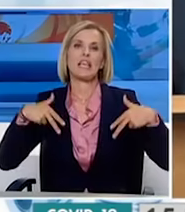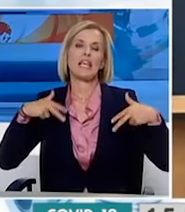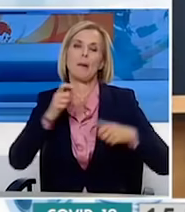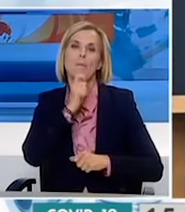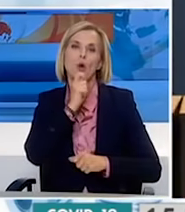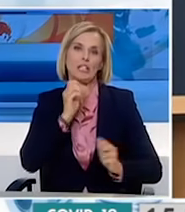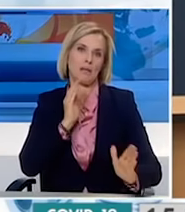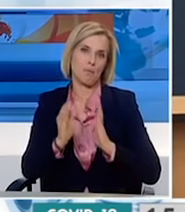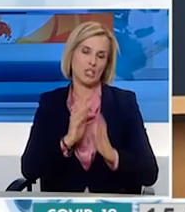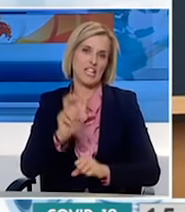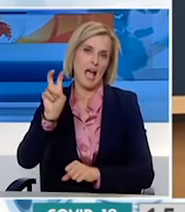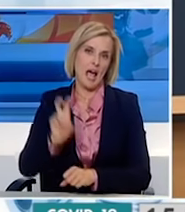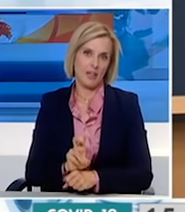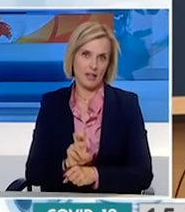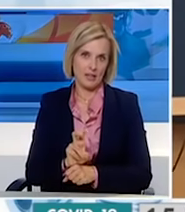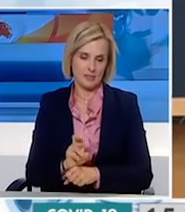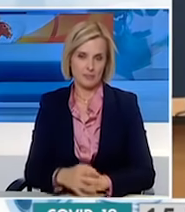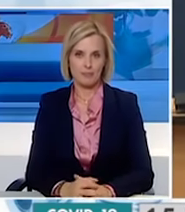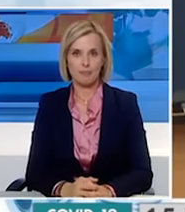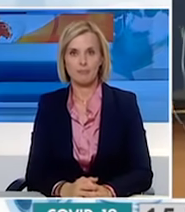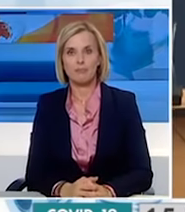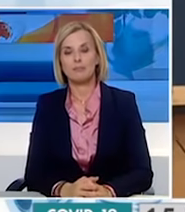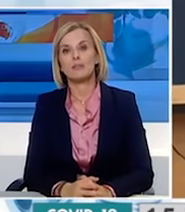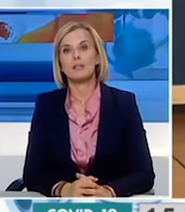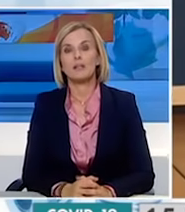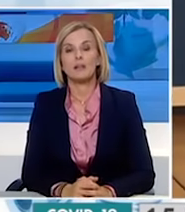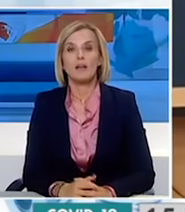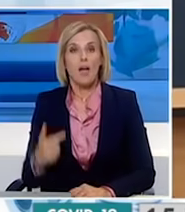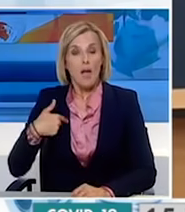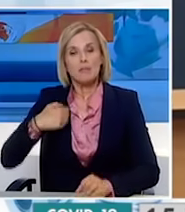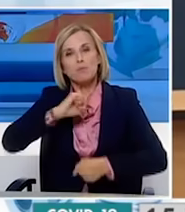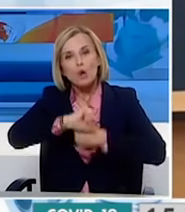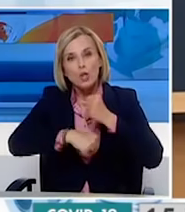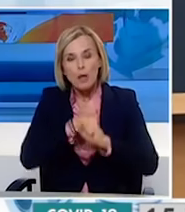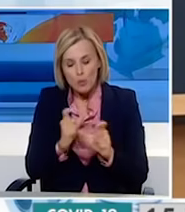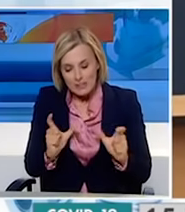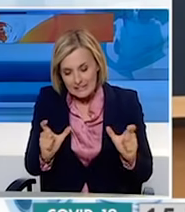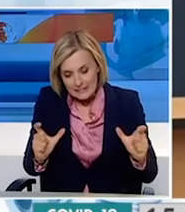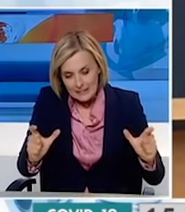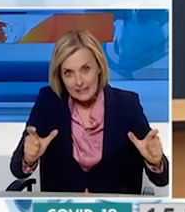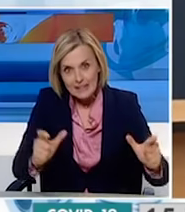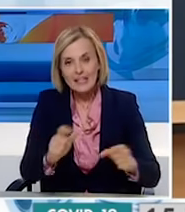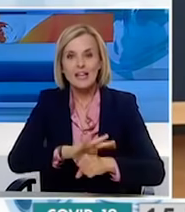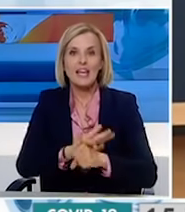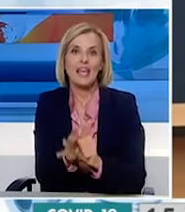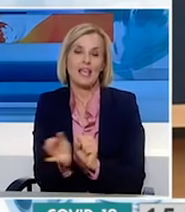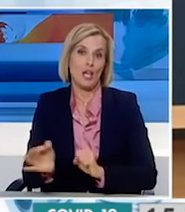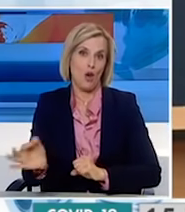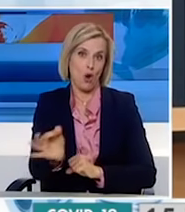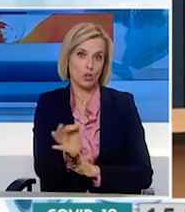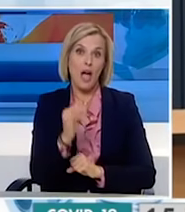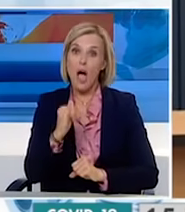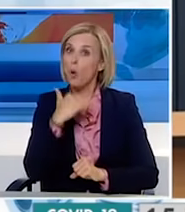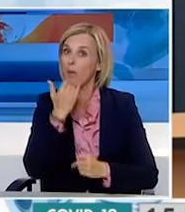την Πολιτική Προστασία. Η προσπάθεια να σπάσουμε την αλυσίδα μετάδοσης του ιού σαφώς συνεχίζεται. Η πανδημία είναι ξεκάθαρο ότι δεν